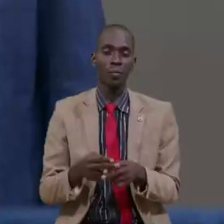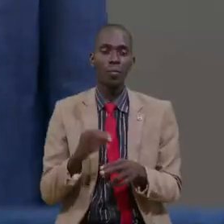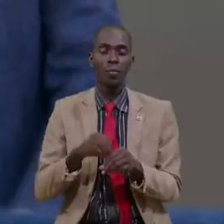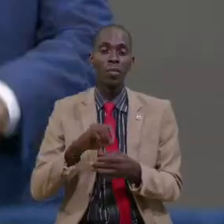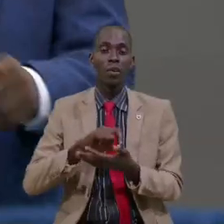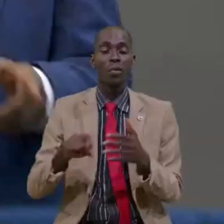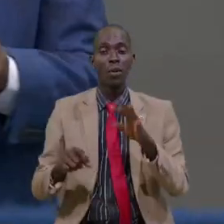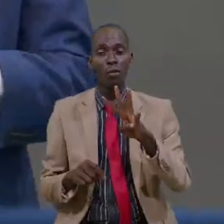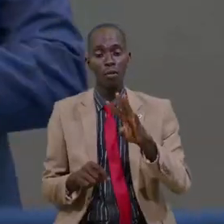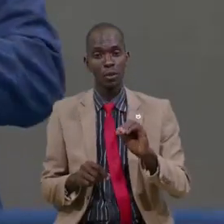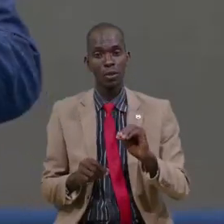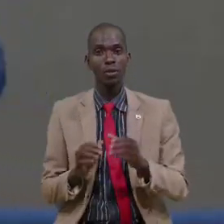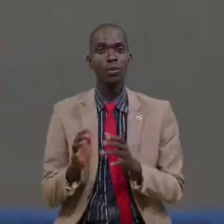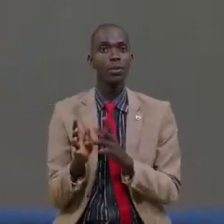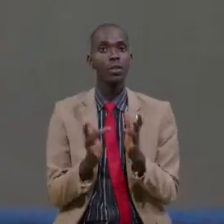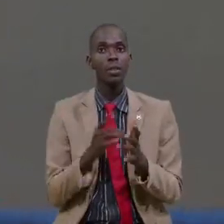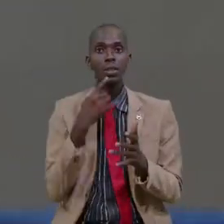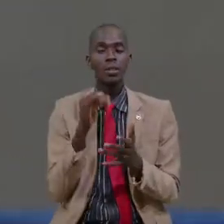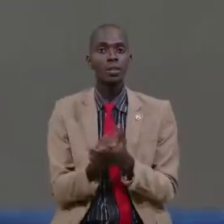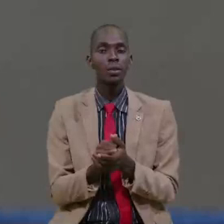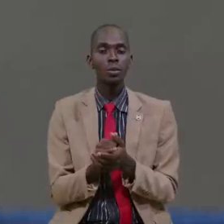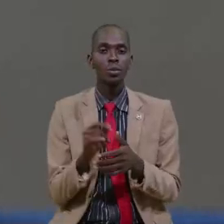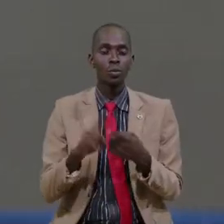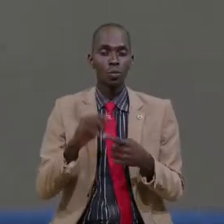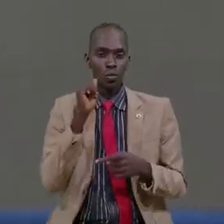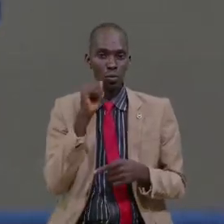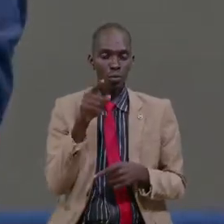verset 40, Jésus lui dit, ne t'ai-je pas dit